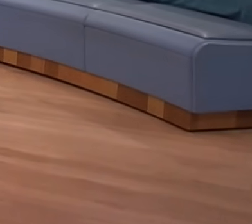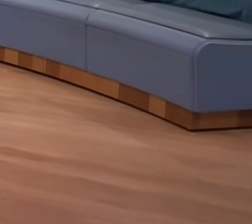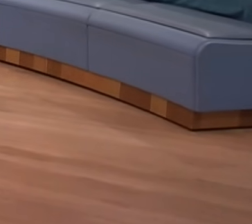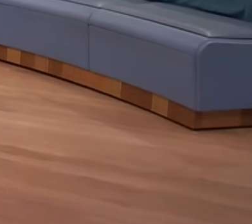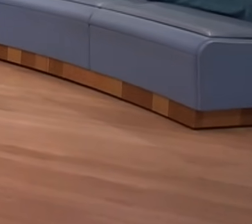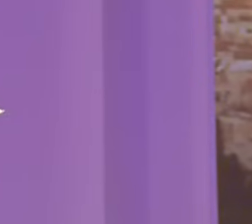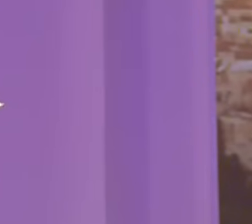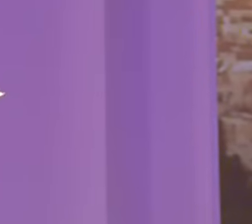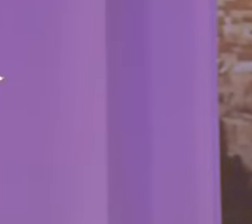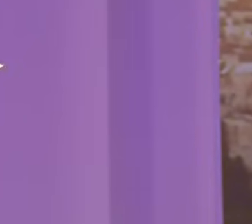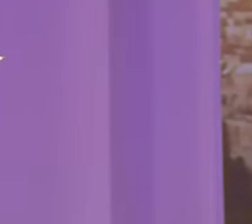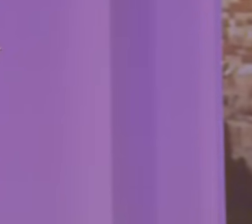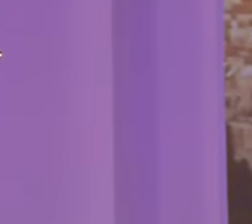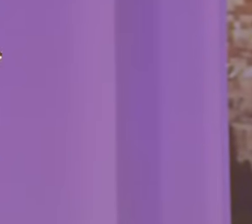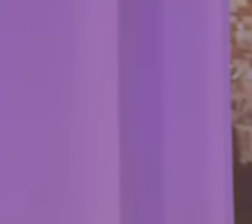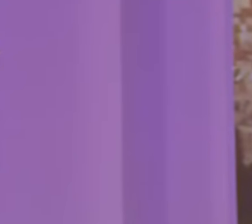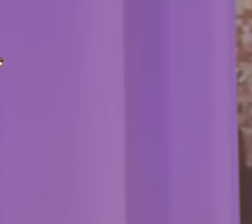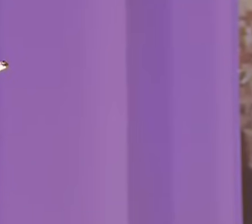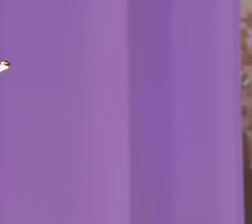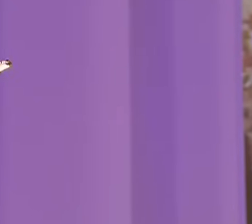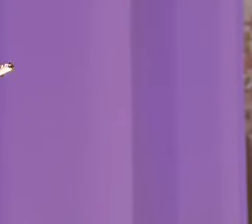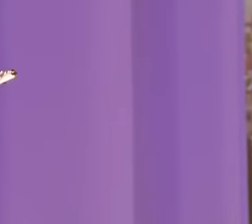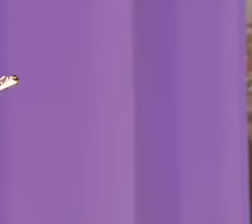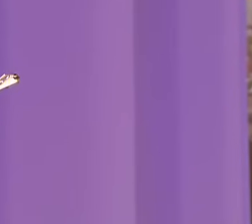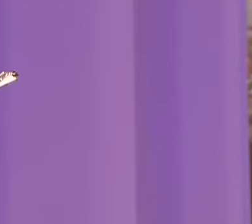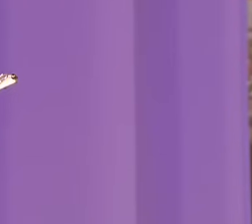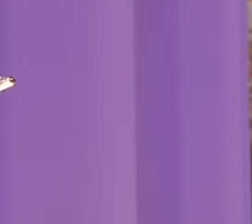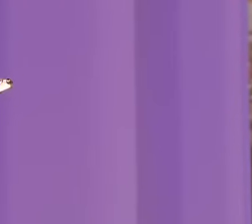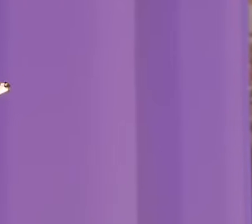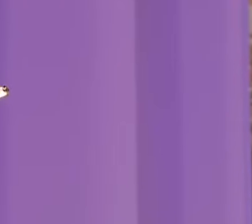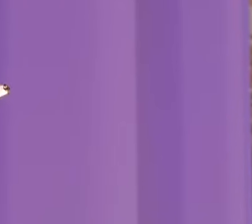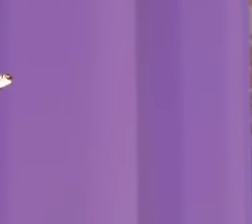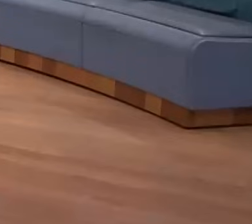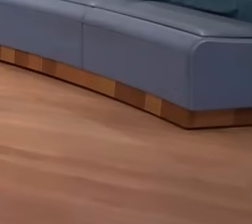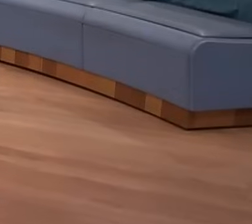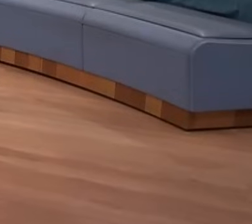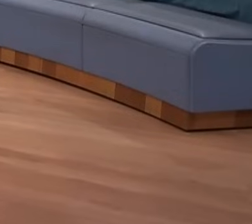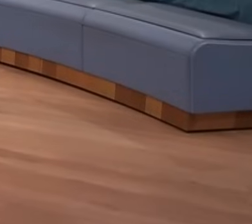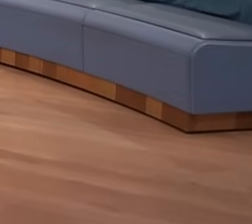Святому Духу, ныне и присно, и во веки веков.